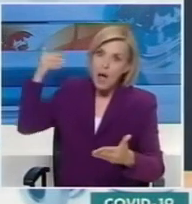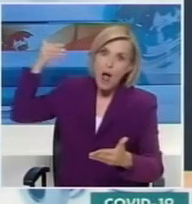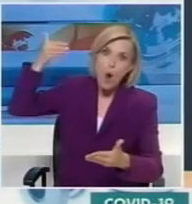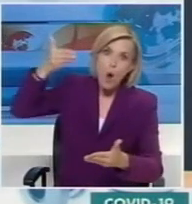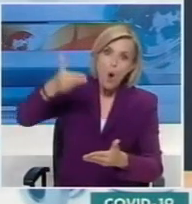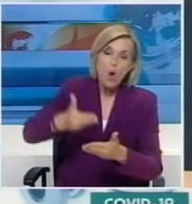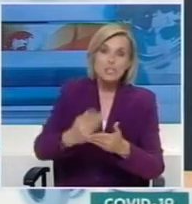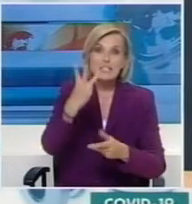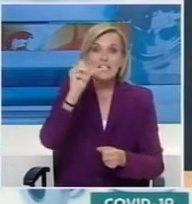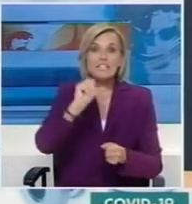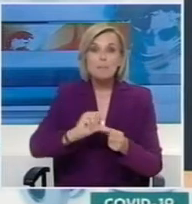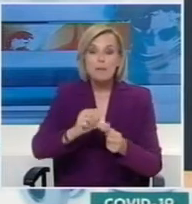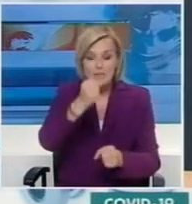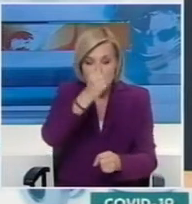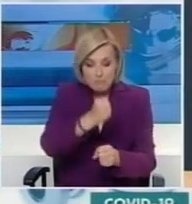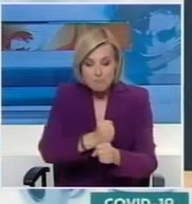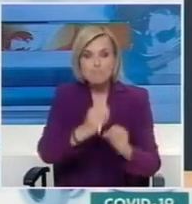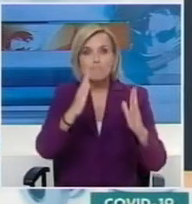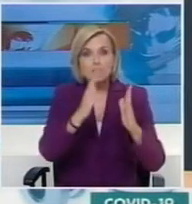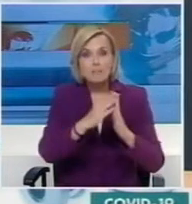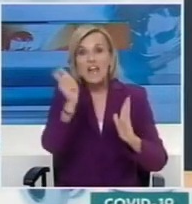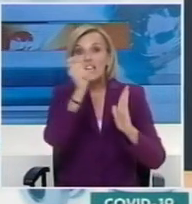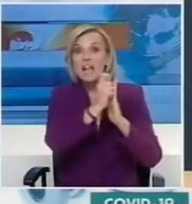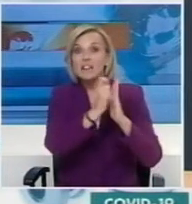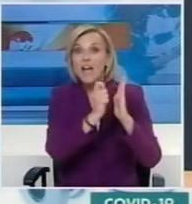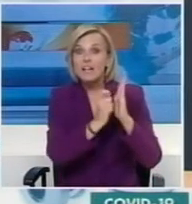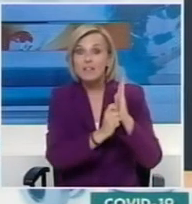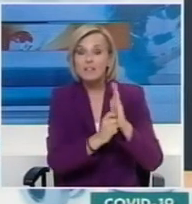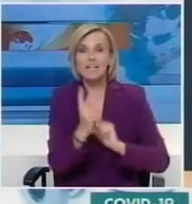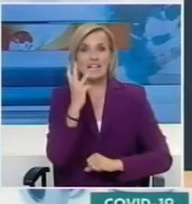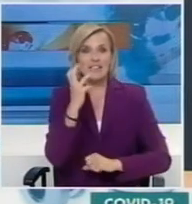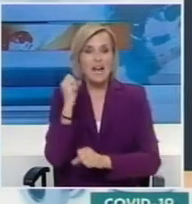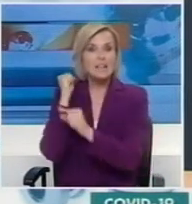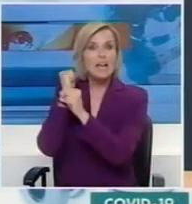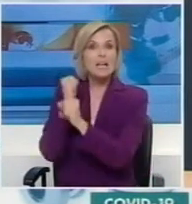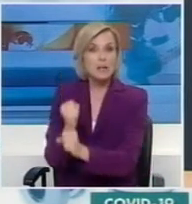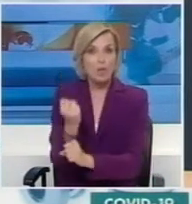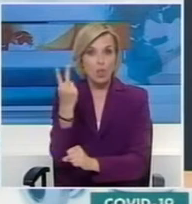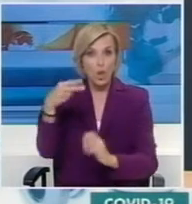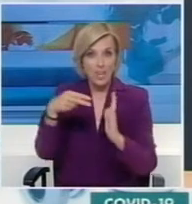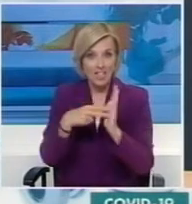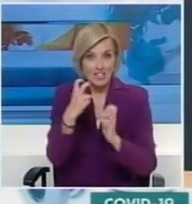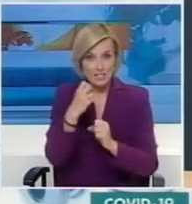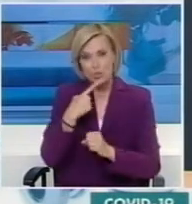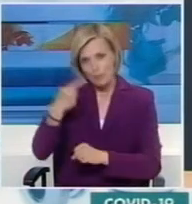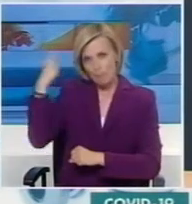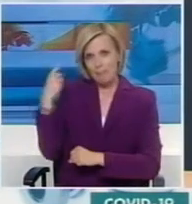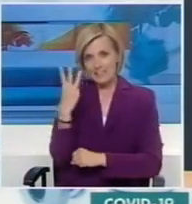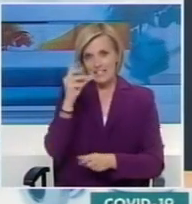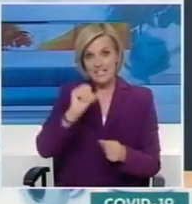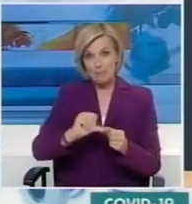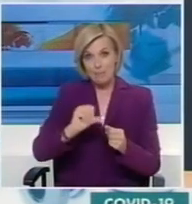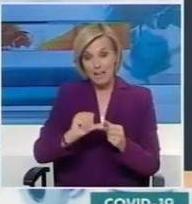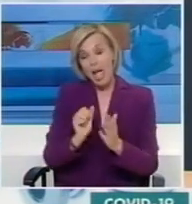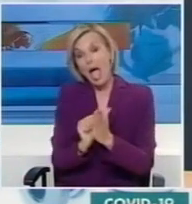τη σημαντική υποκαταγραφή που παρατηρείται, στις 30 Ιανουαρίου του 2020, 3 μήνες πριν, εκτός